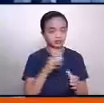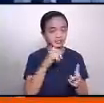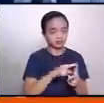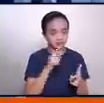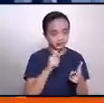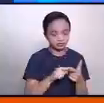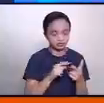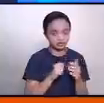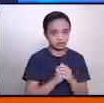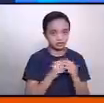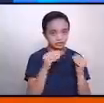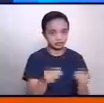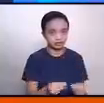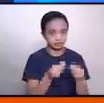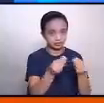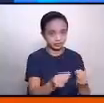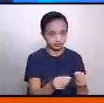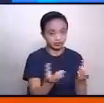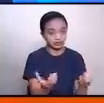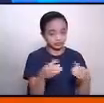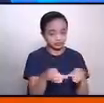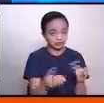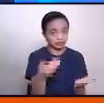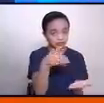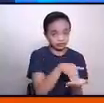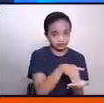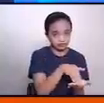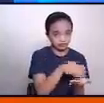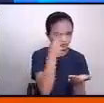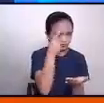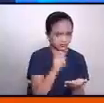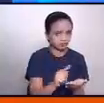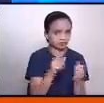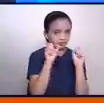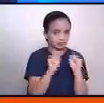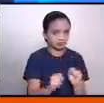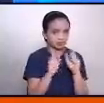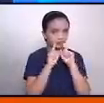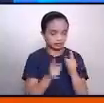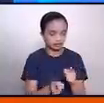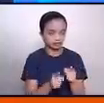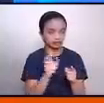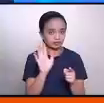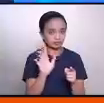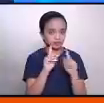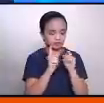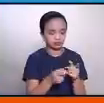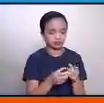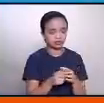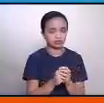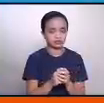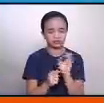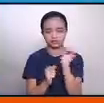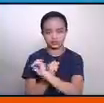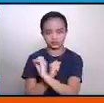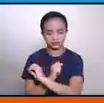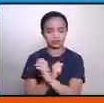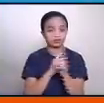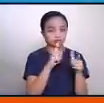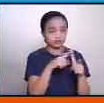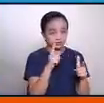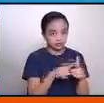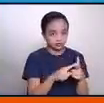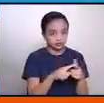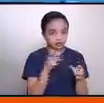then, bigyan ka rin ulit ng pagkakataon na para sagutin yung kanyang isinagot. Opo, wala po ka nun. And then, pag